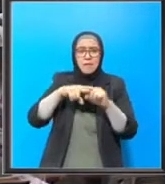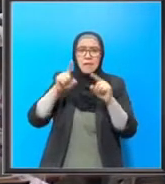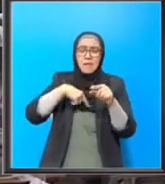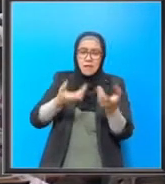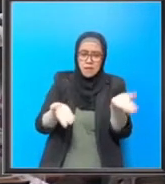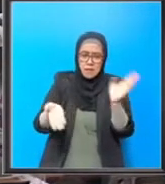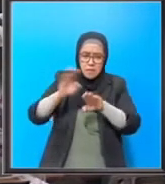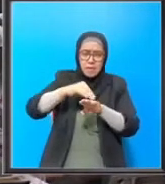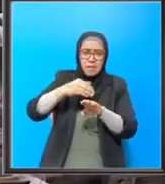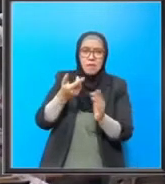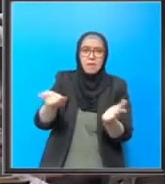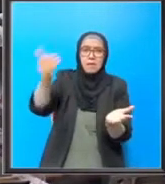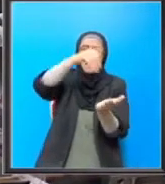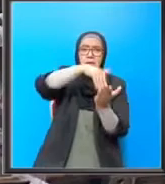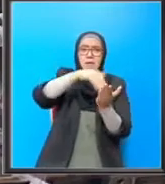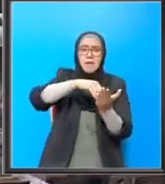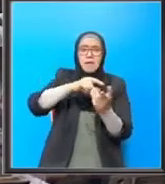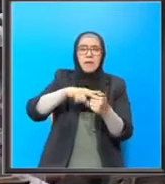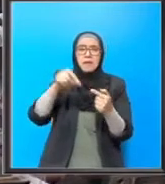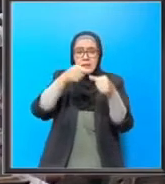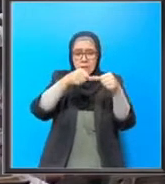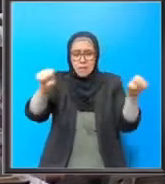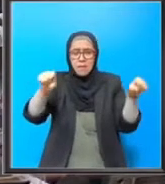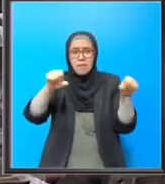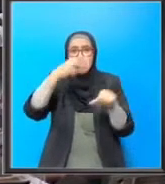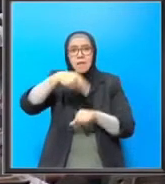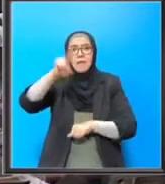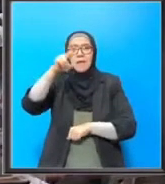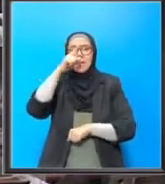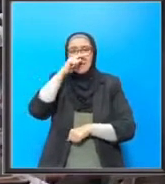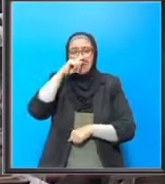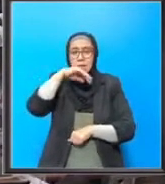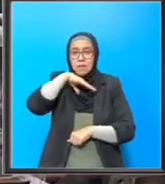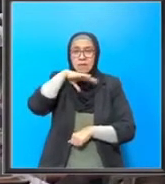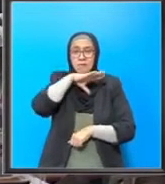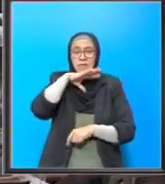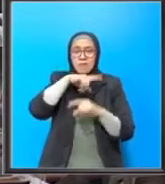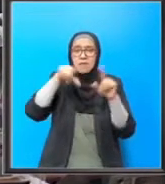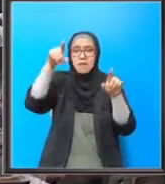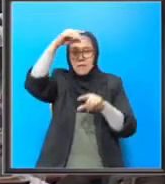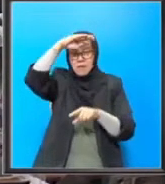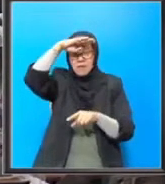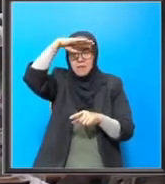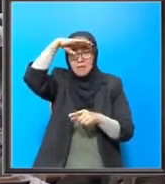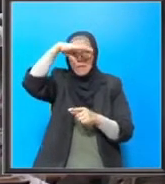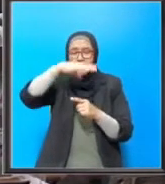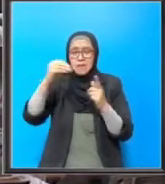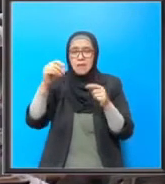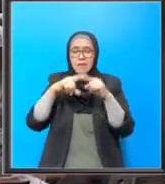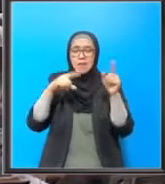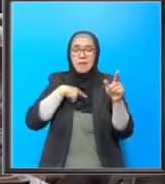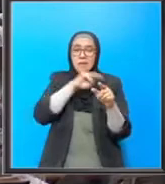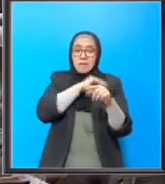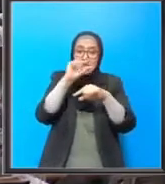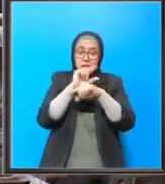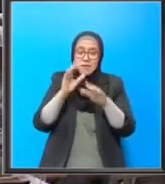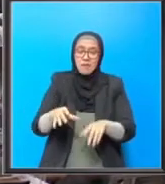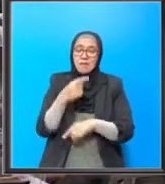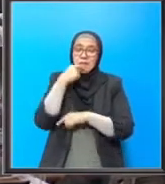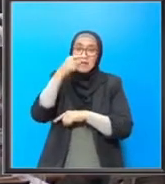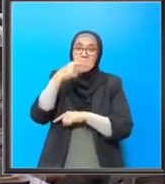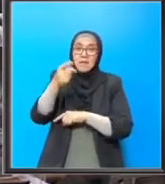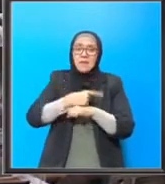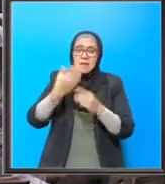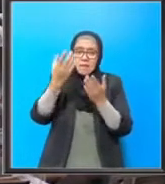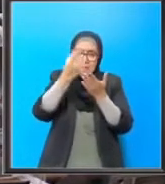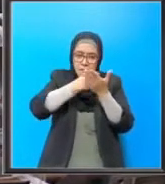mendokumentasi dan memelihara pencapaian telek yang diterjemah dalam bentuk cetak dan bukan bercetak sehubungan itu diantara koleksi